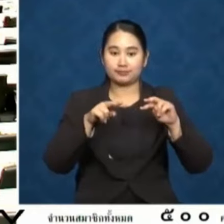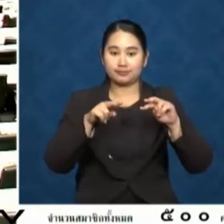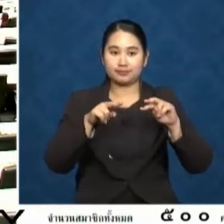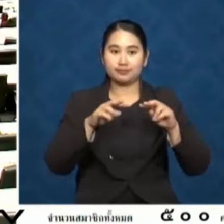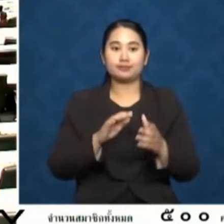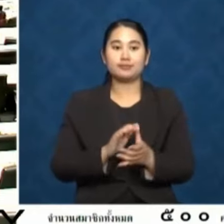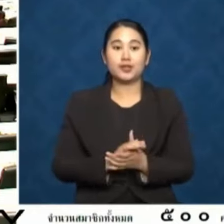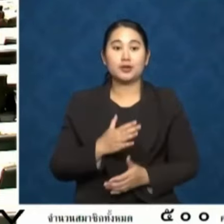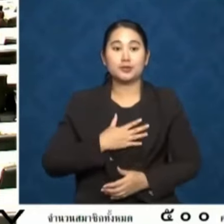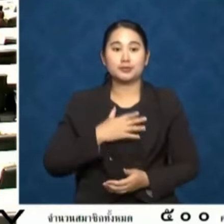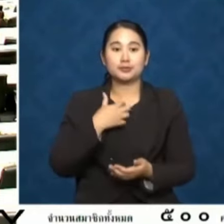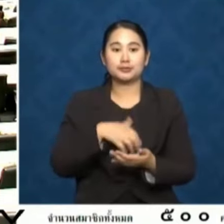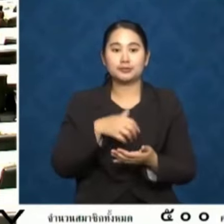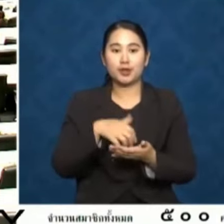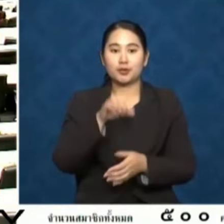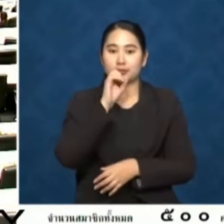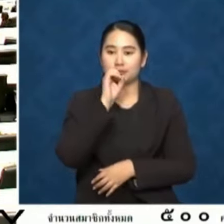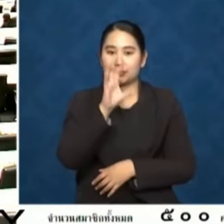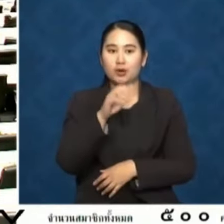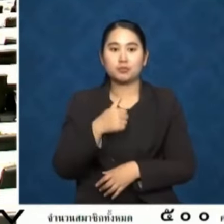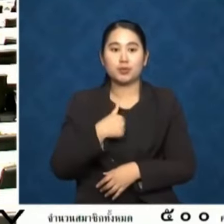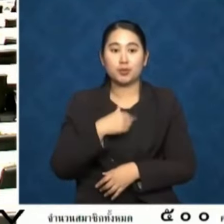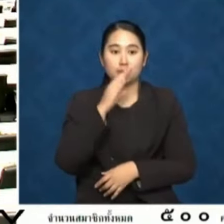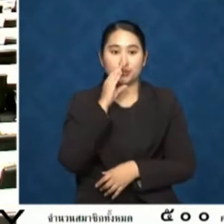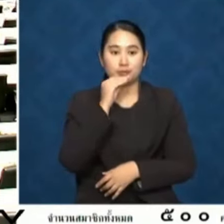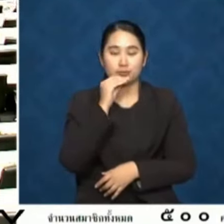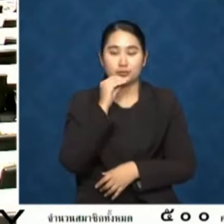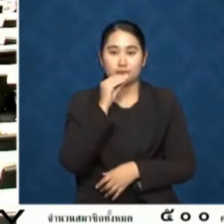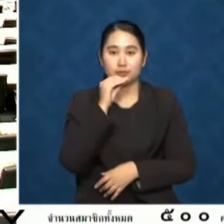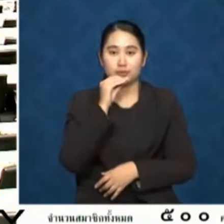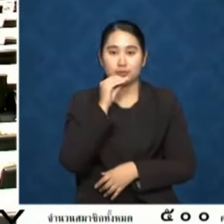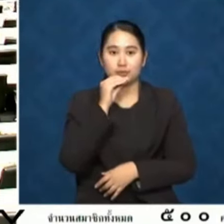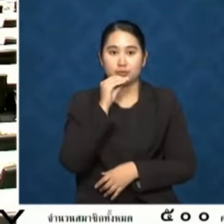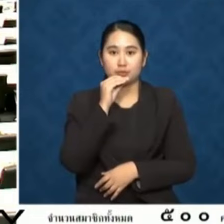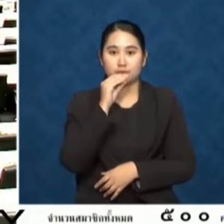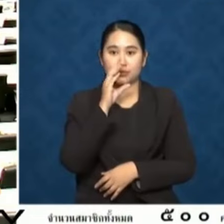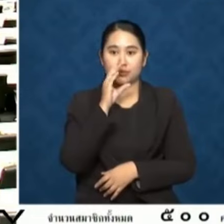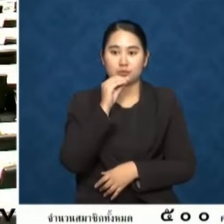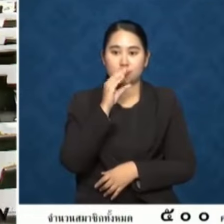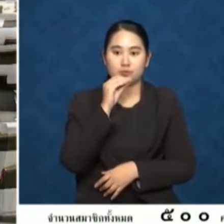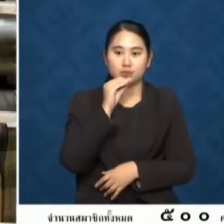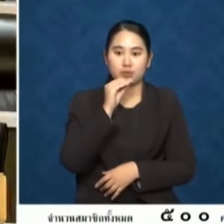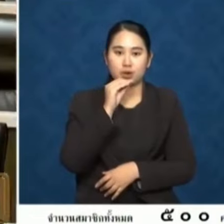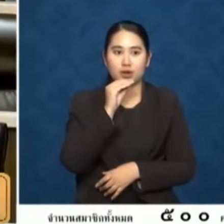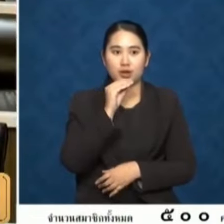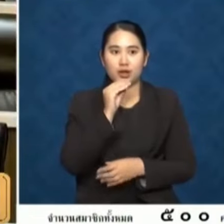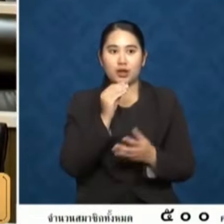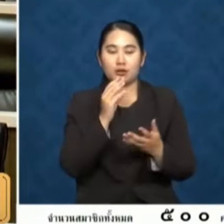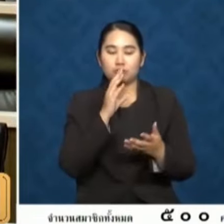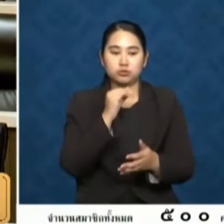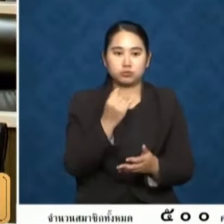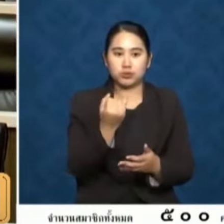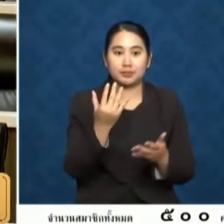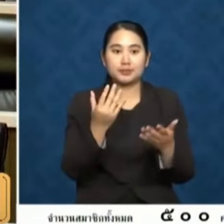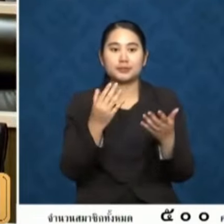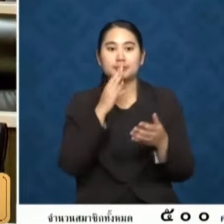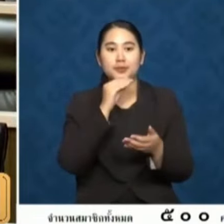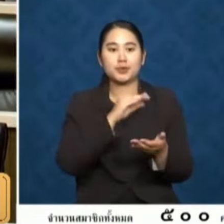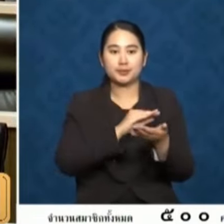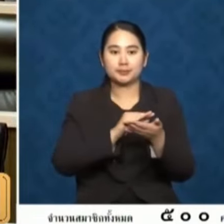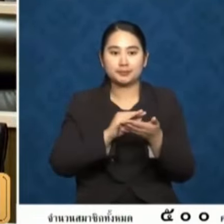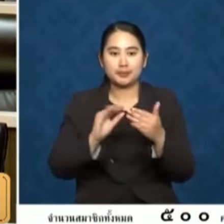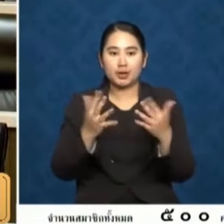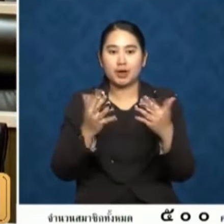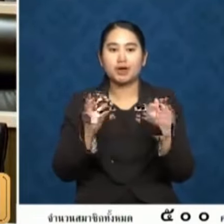ผมจะกราบเรียนท่านประธานว่าผมจะไม่พูดในการปั้มผีลูกปลุกผีนั่งผมจะสำรว